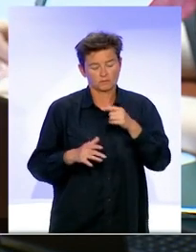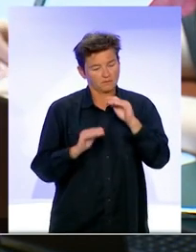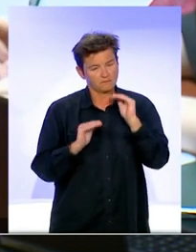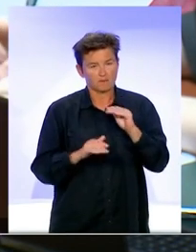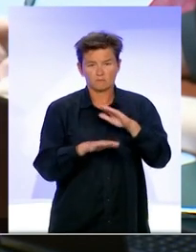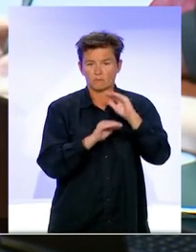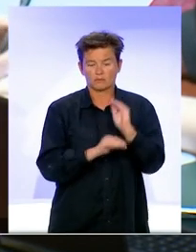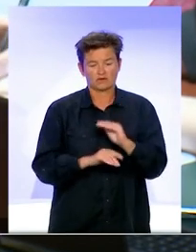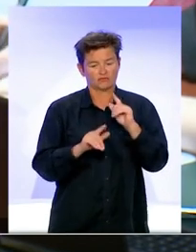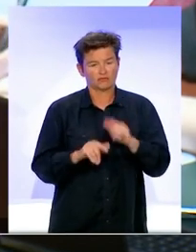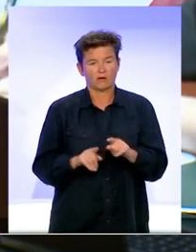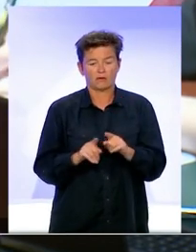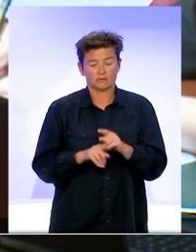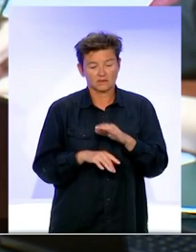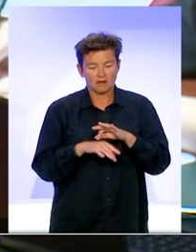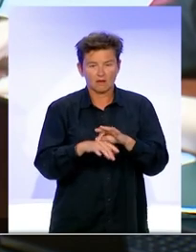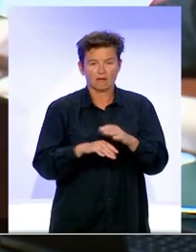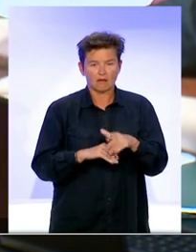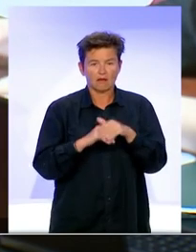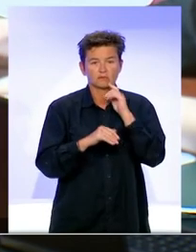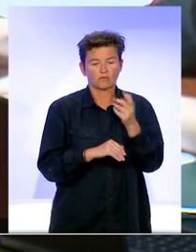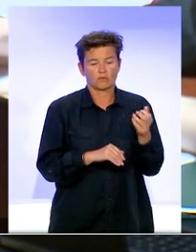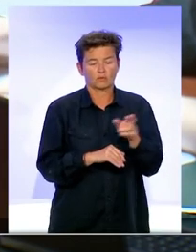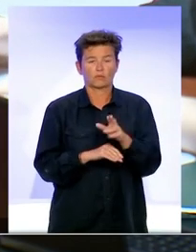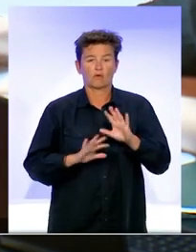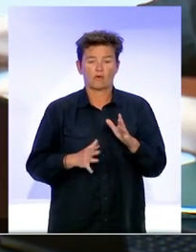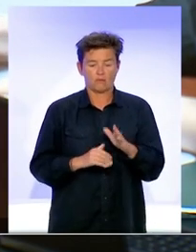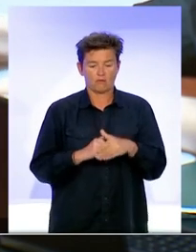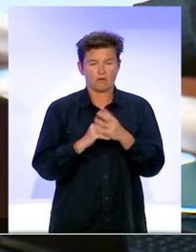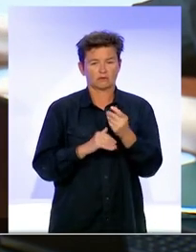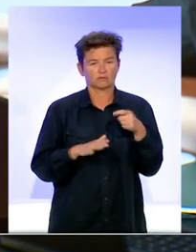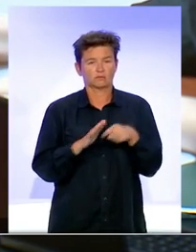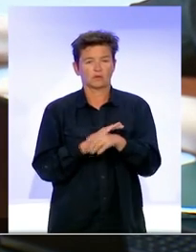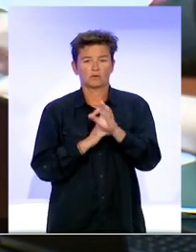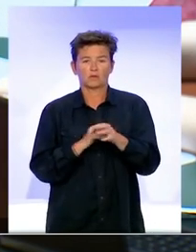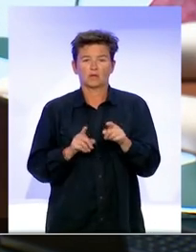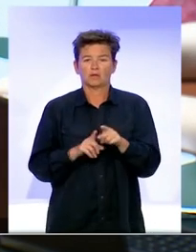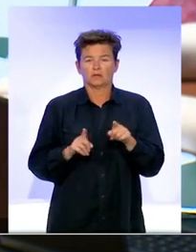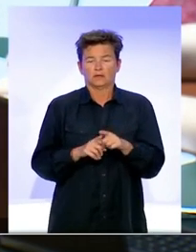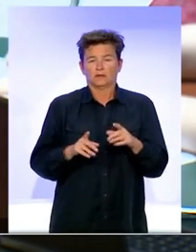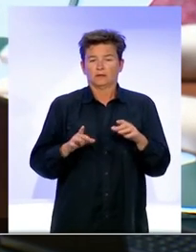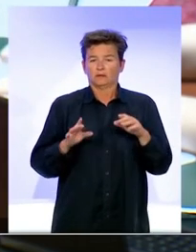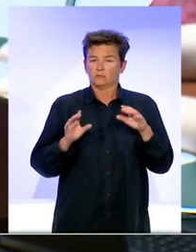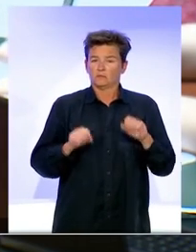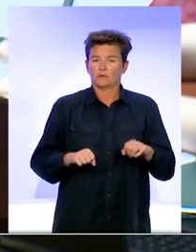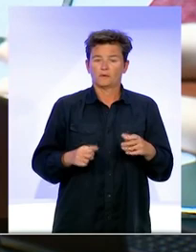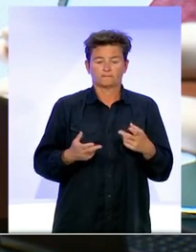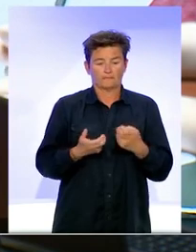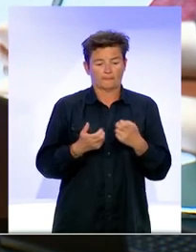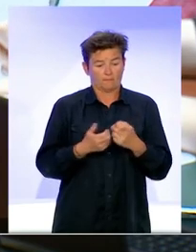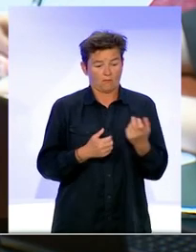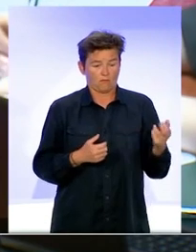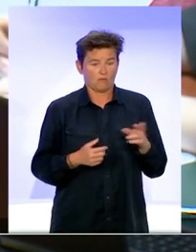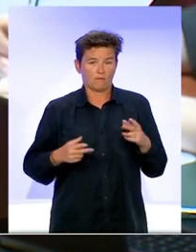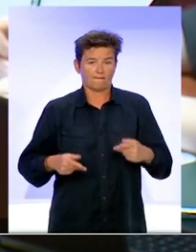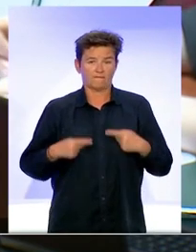protégé et accompagné dans la reprise. Cette reprise, elle passe par des aides financières, mais elle passe aussi par la possibilité de pouvoir recommencer à vivre,